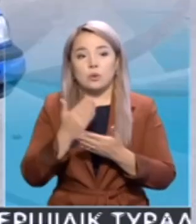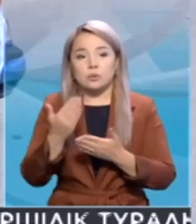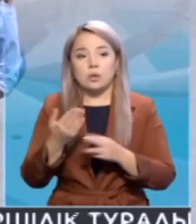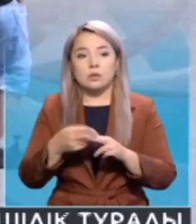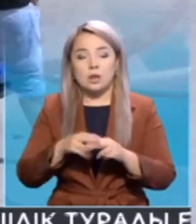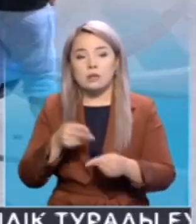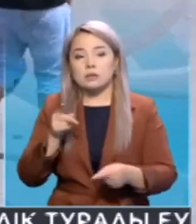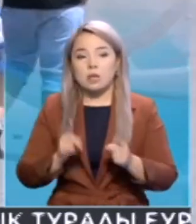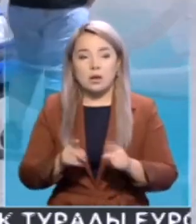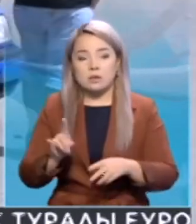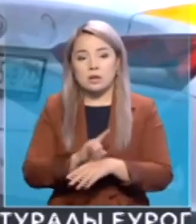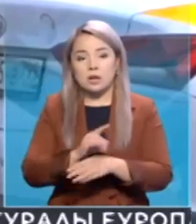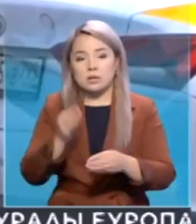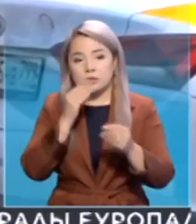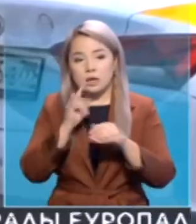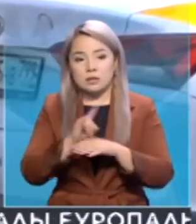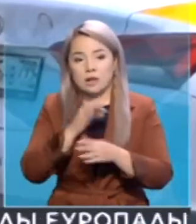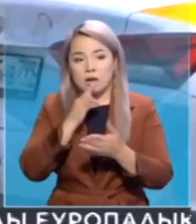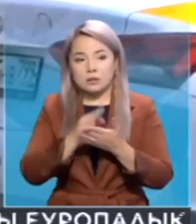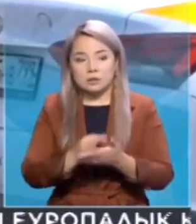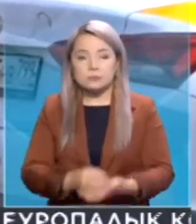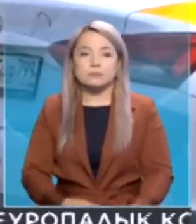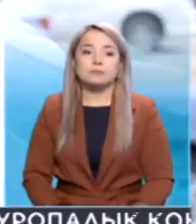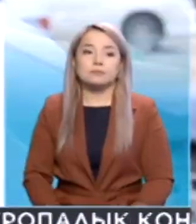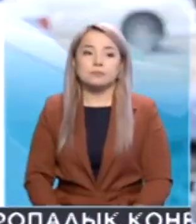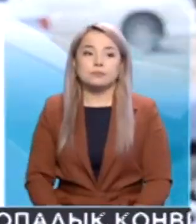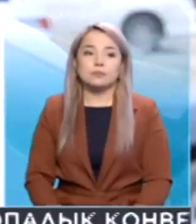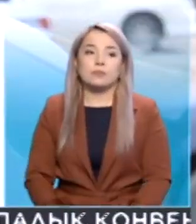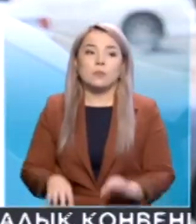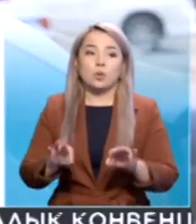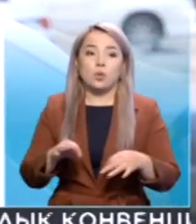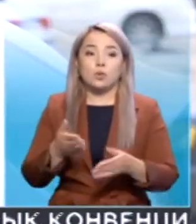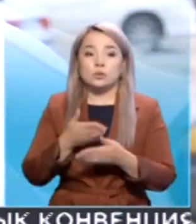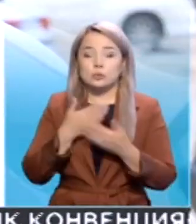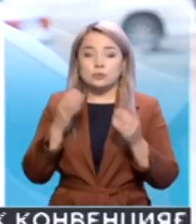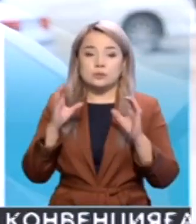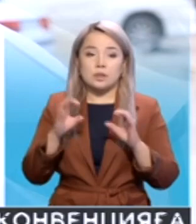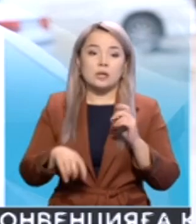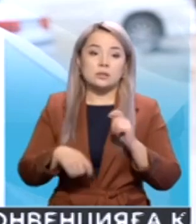бұл нағыз алаяқтық дейді. Көлік болмаса, ол